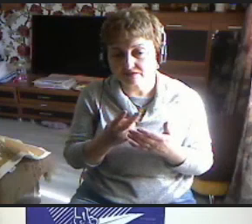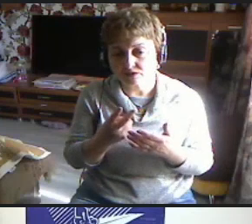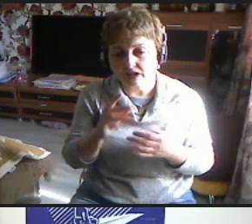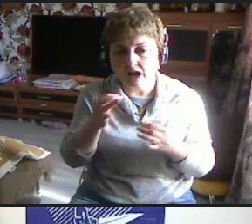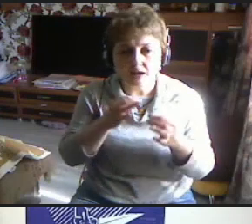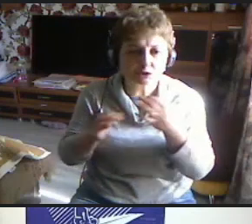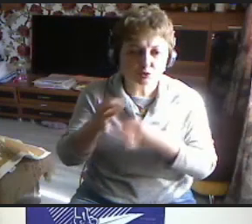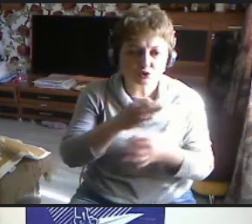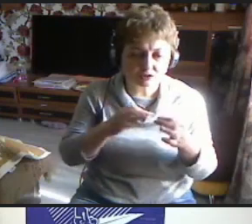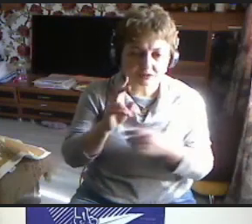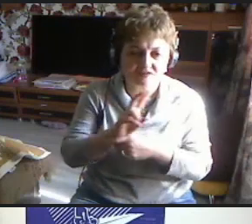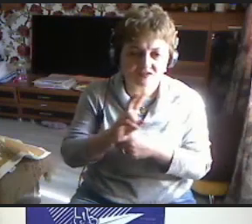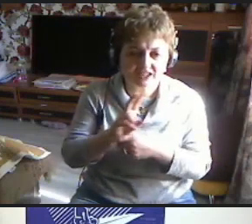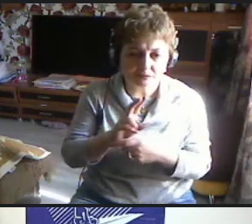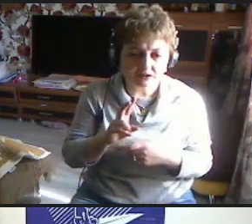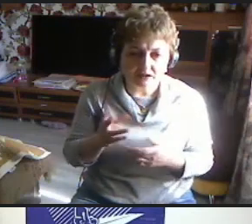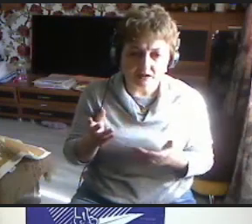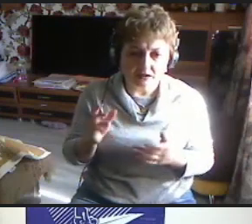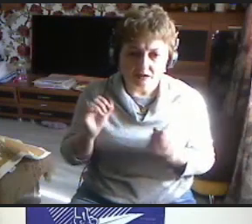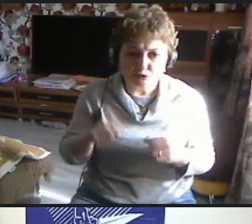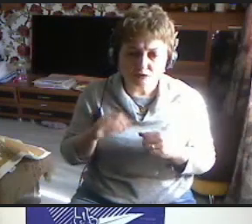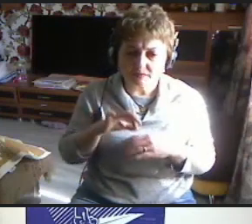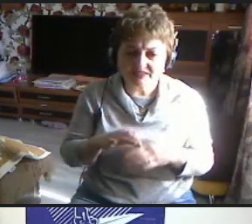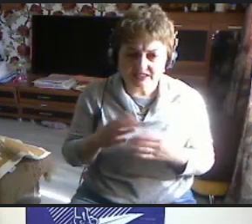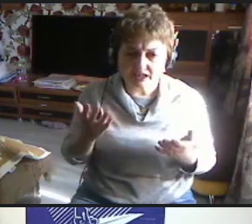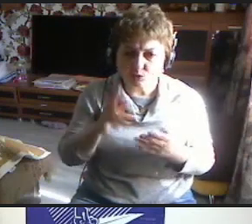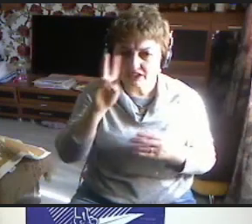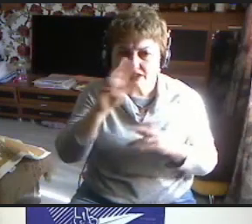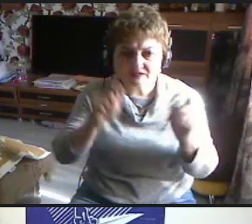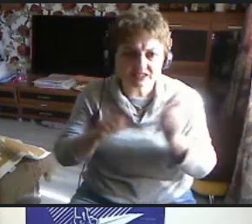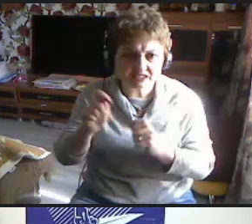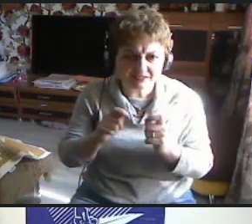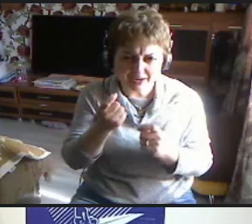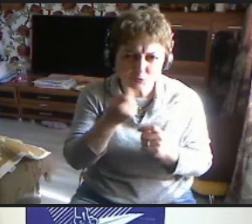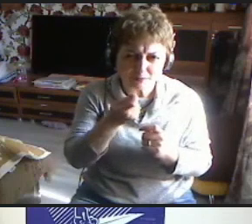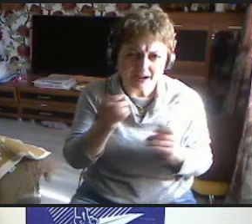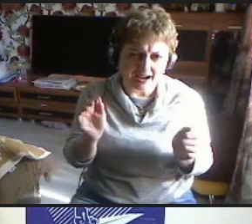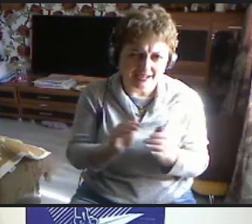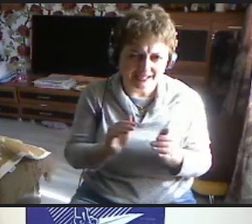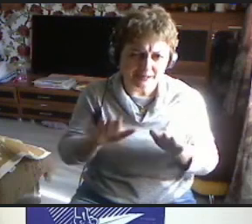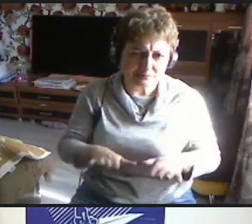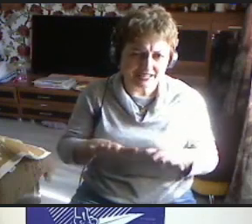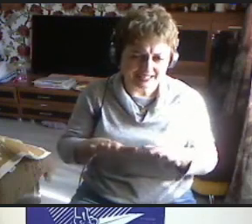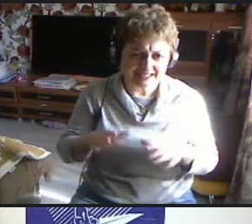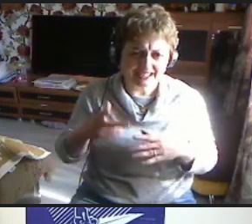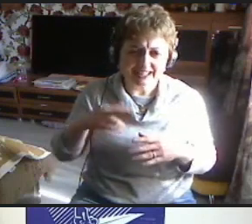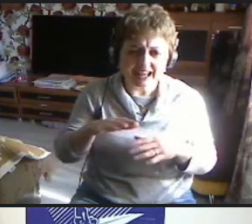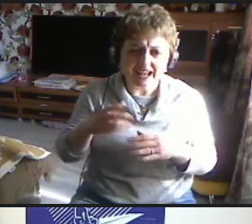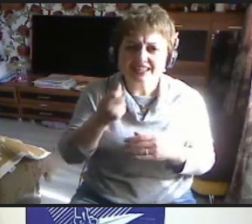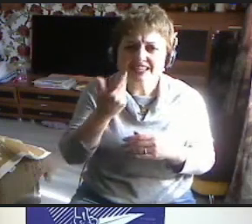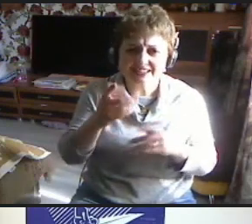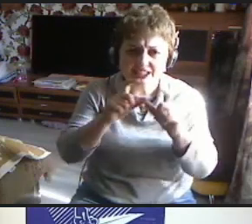фильмов. То есть провести какой-то кинофестиваль, такой маленький местный, для нескольких школ.